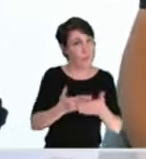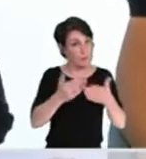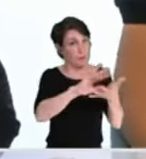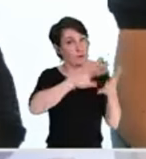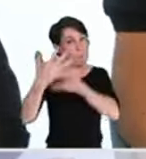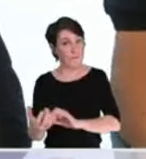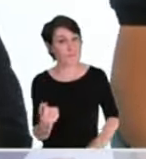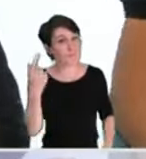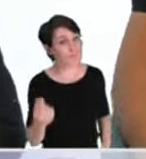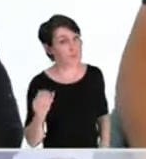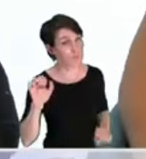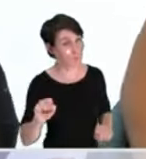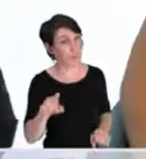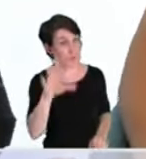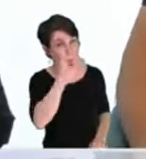N'oubliez pas.